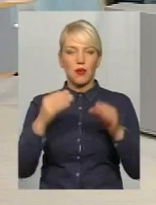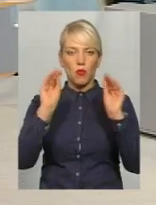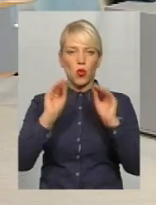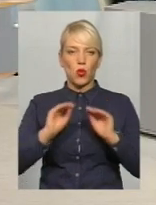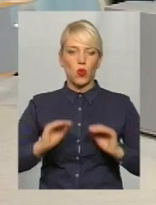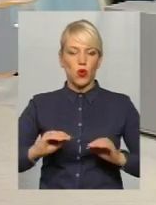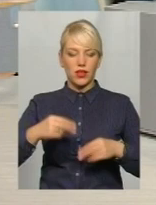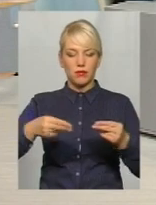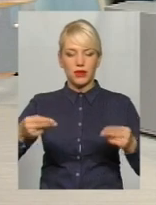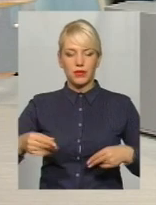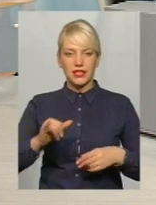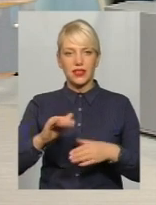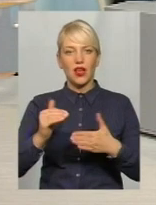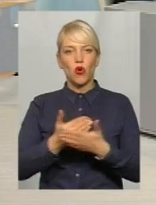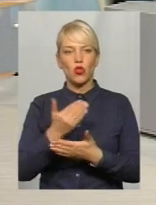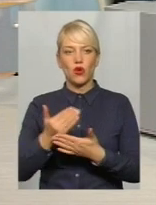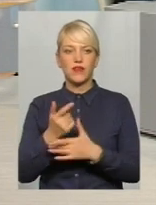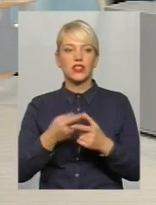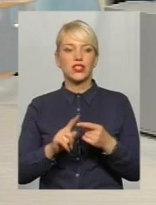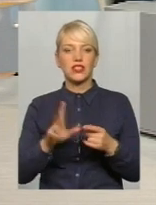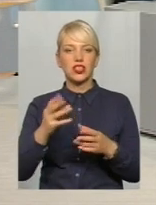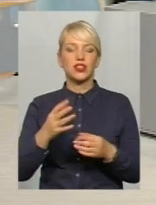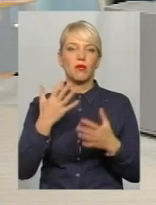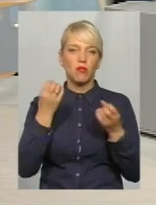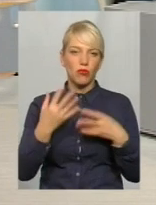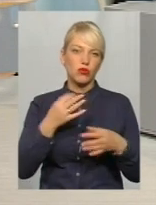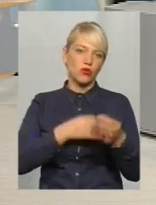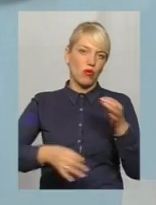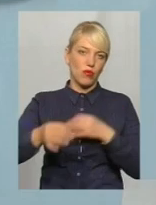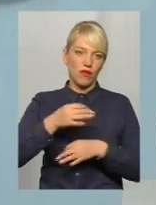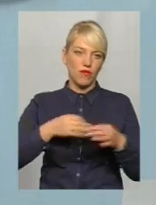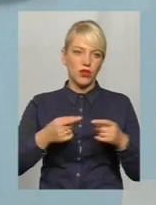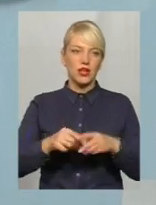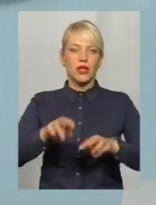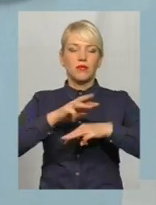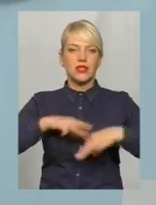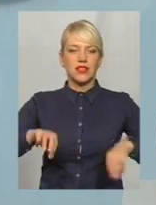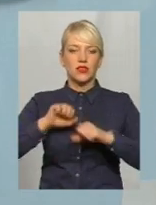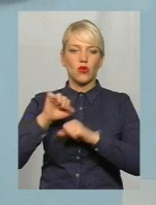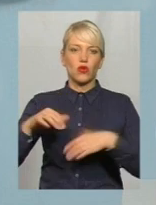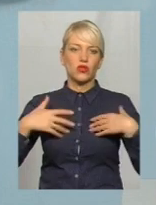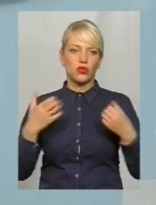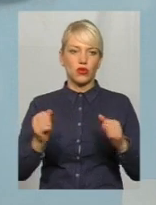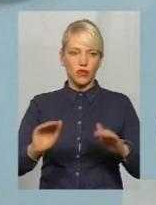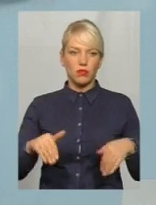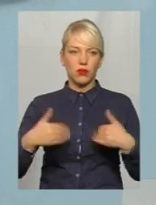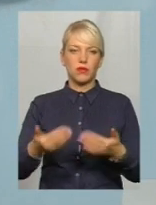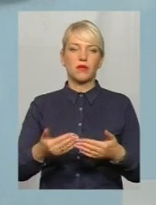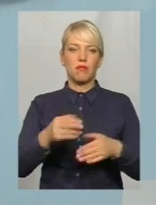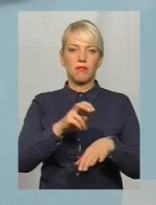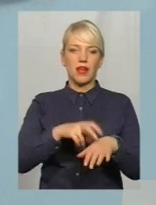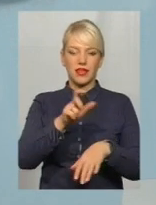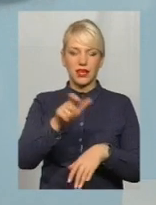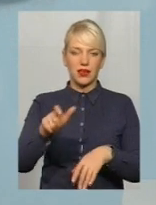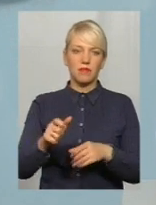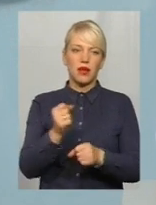підписані, оновлені, чи поки що це ще широке обговорення? Міністерство охорони здоров'я запропонувало медикам